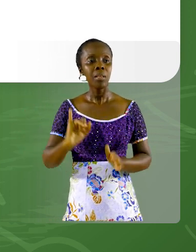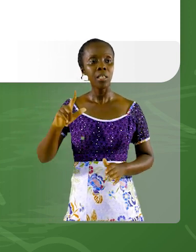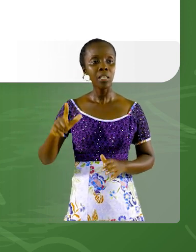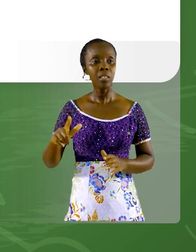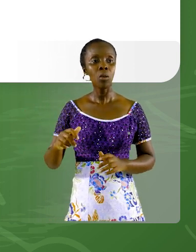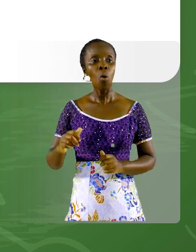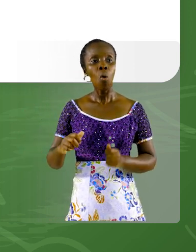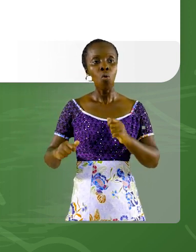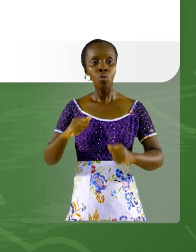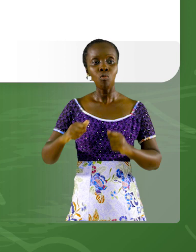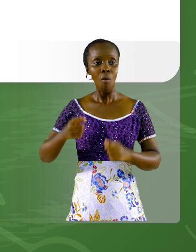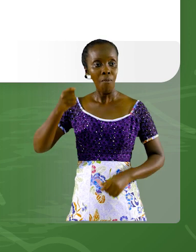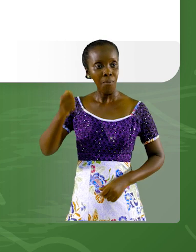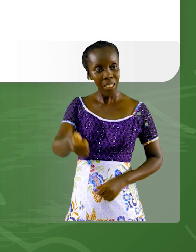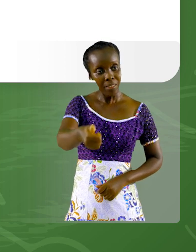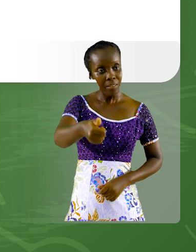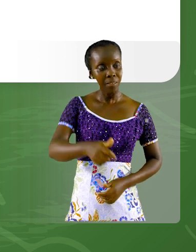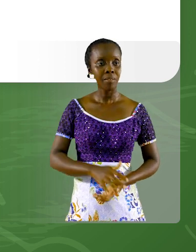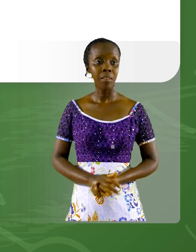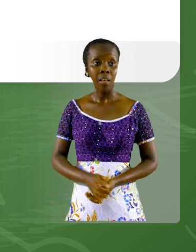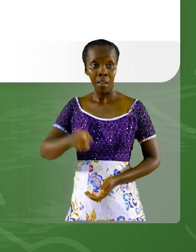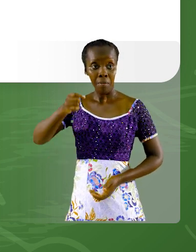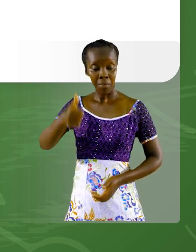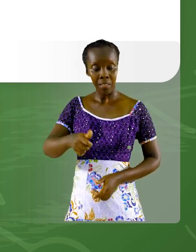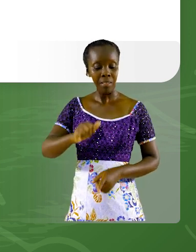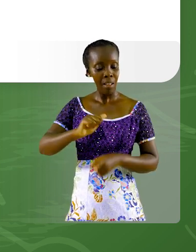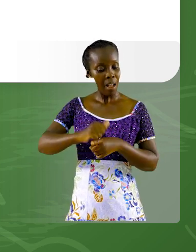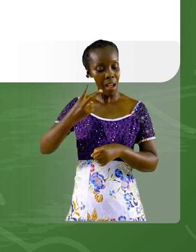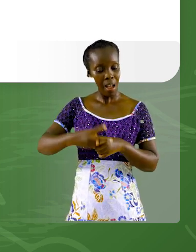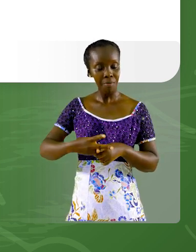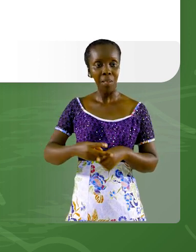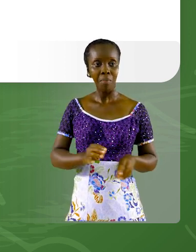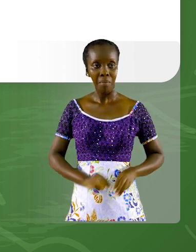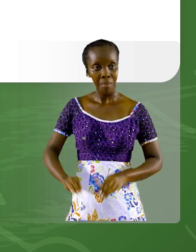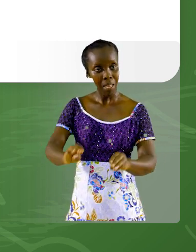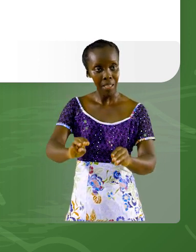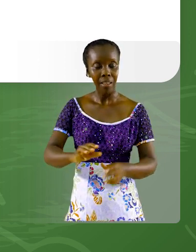roule vite. Vite est un adverbe de manière.